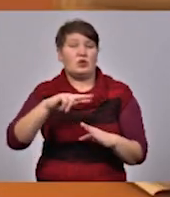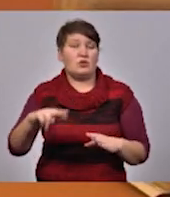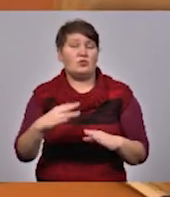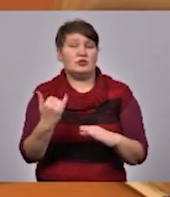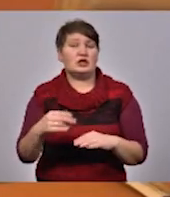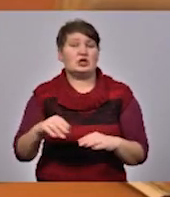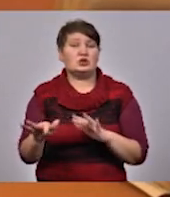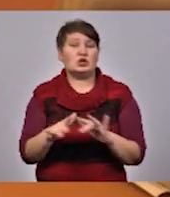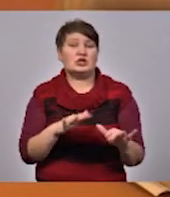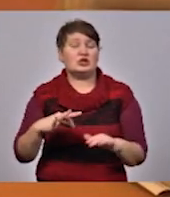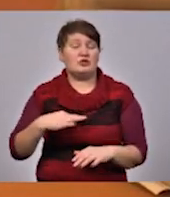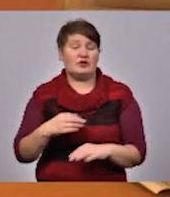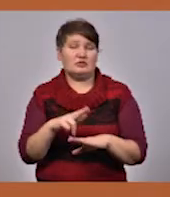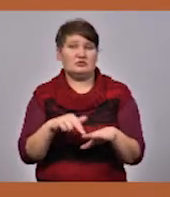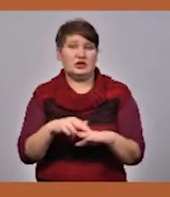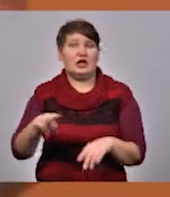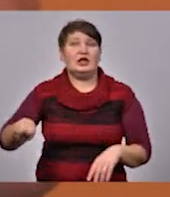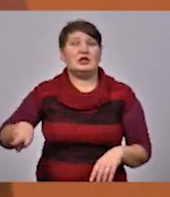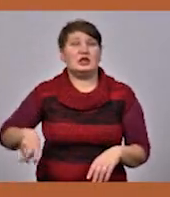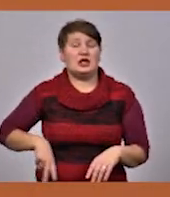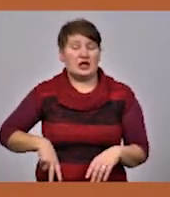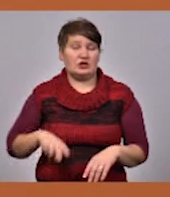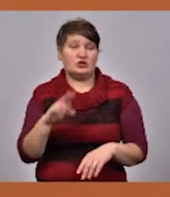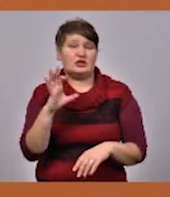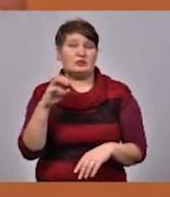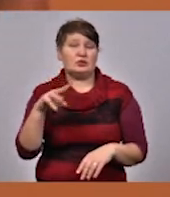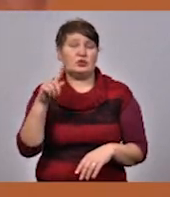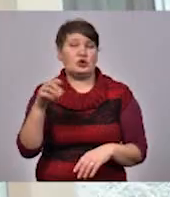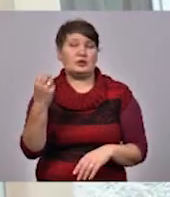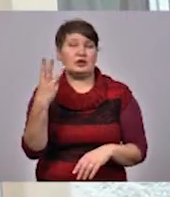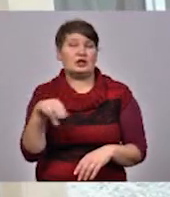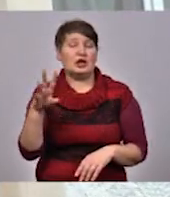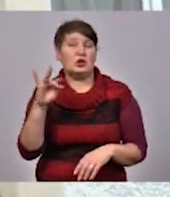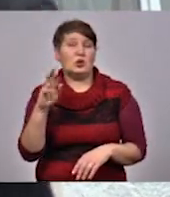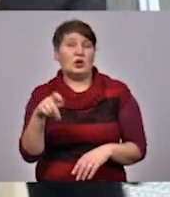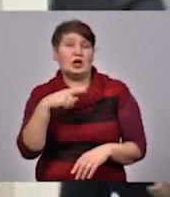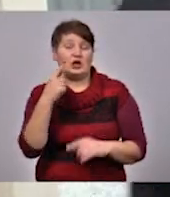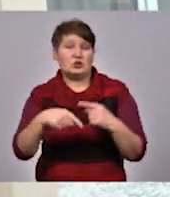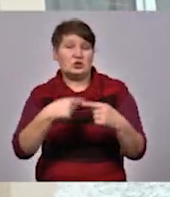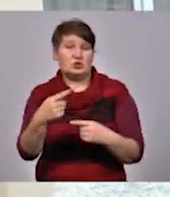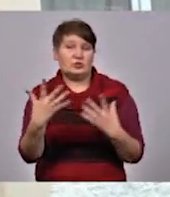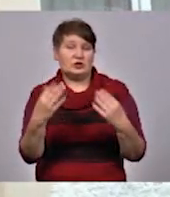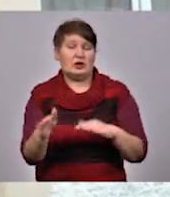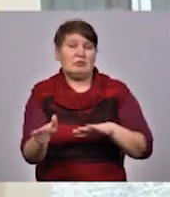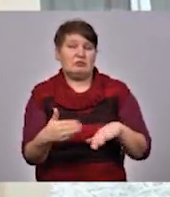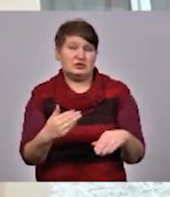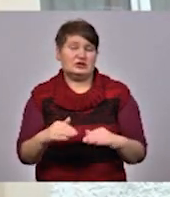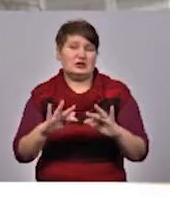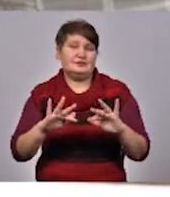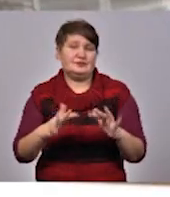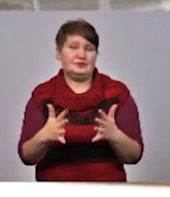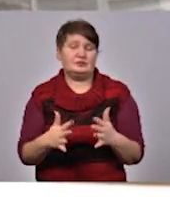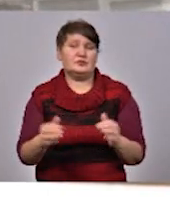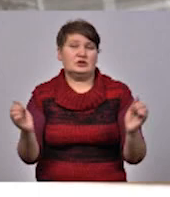Директор Івано-Франківського вищого професійного училища номер 13 Мирослав Данилюк каже, що наступного дня після інциденту в училищі